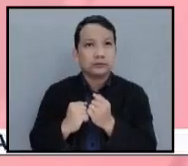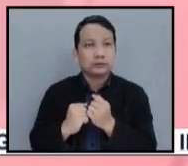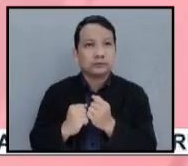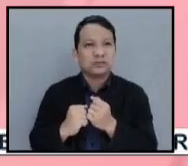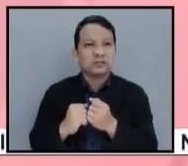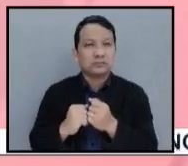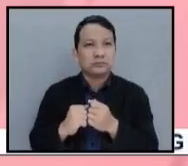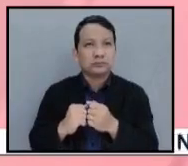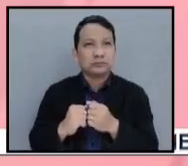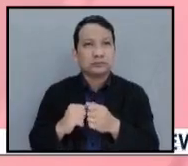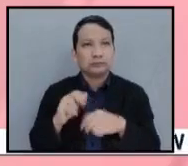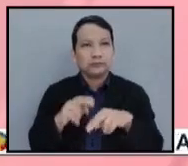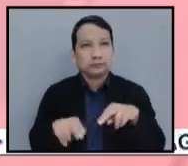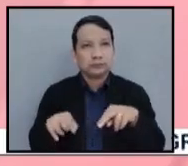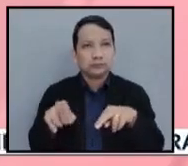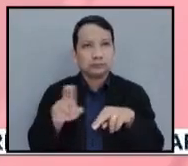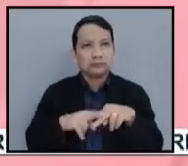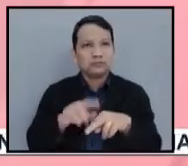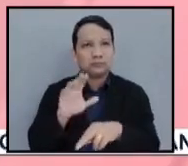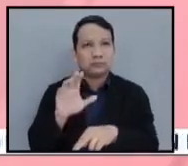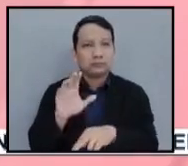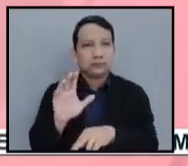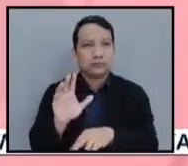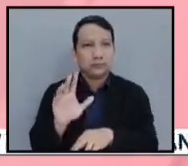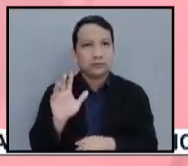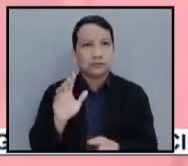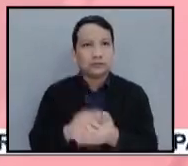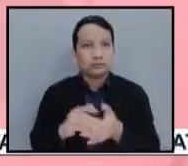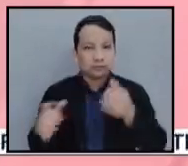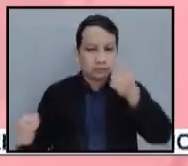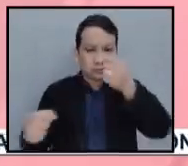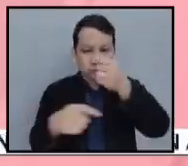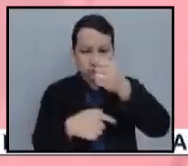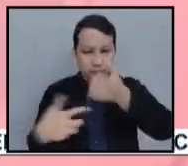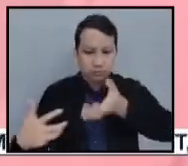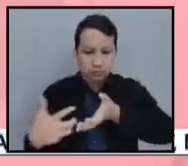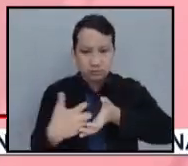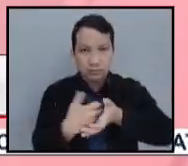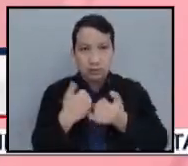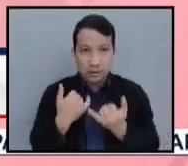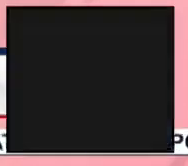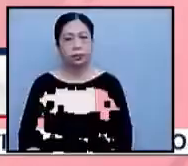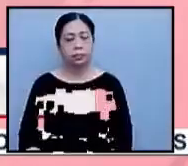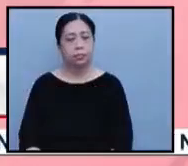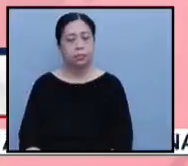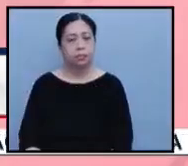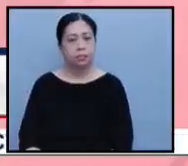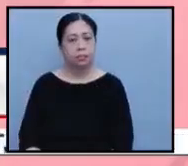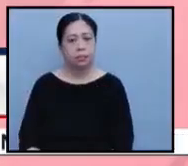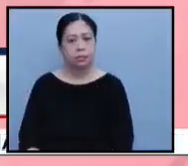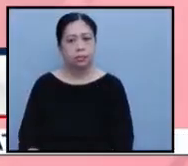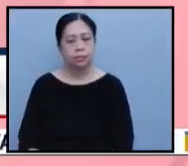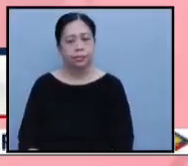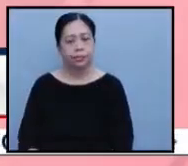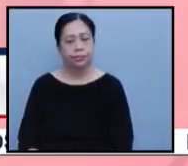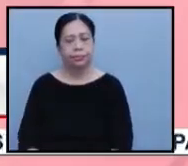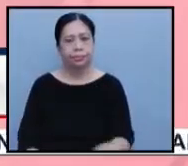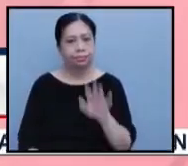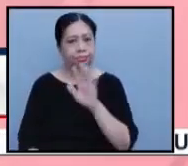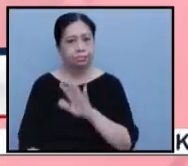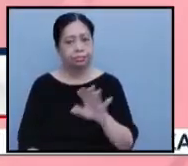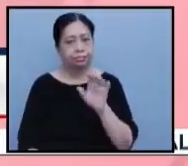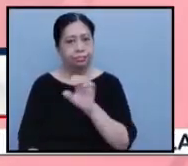50,000 metric tons ang anhing asukal ngayong season Taya ng sugar regulatory administration